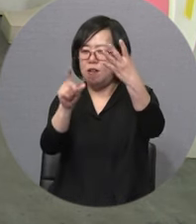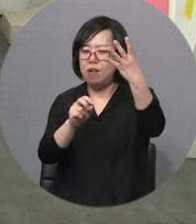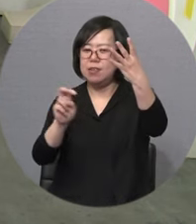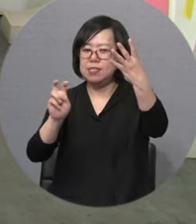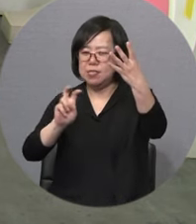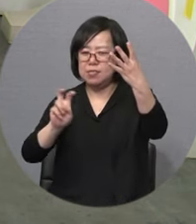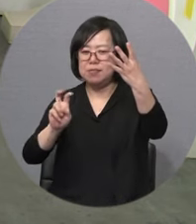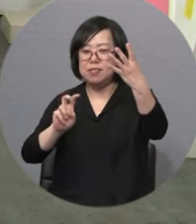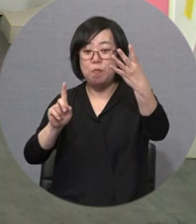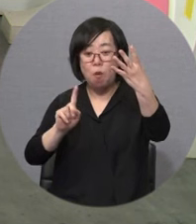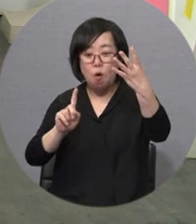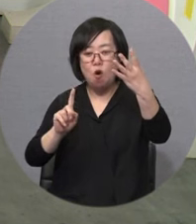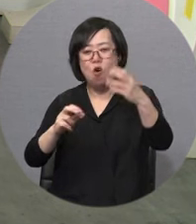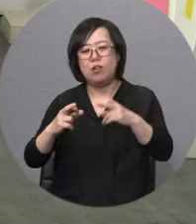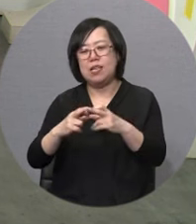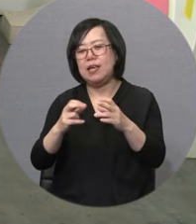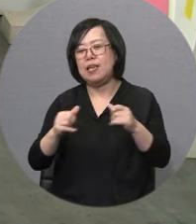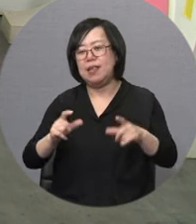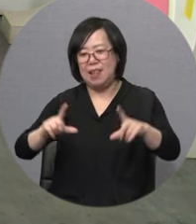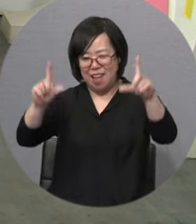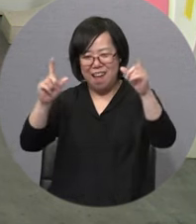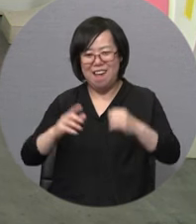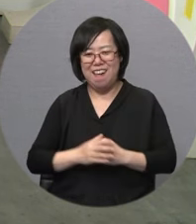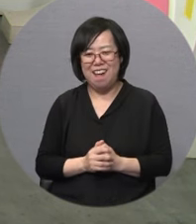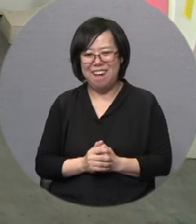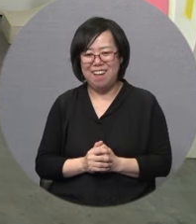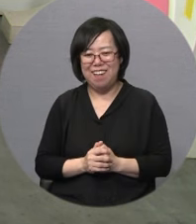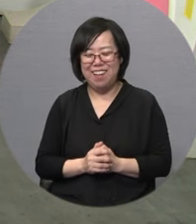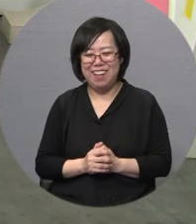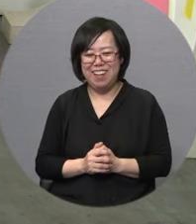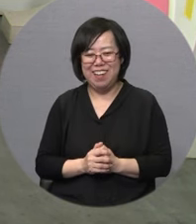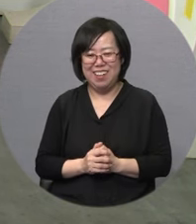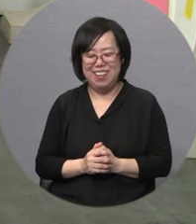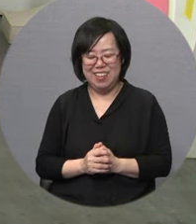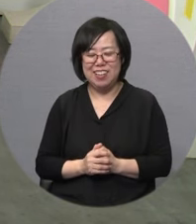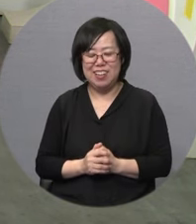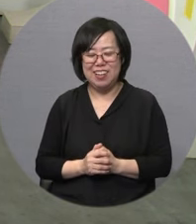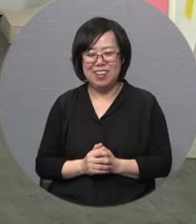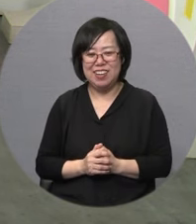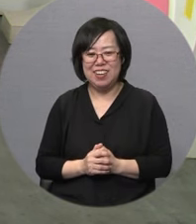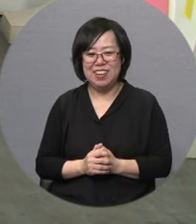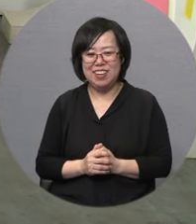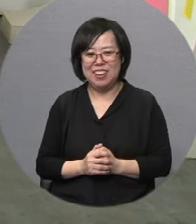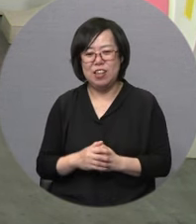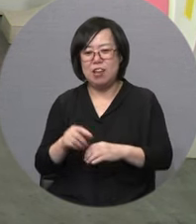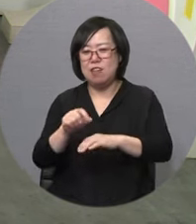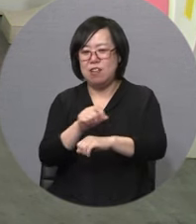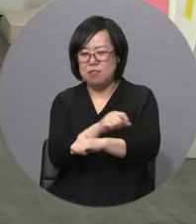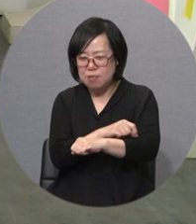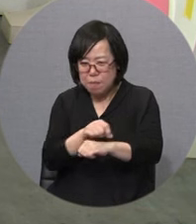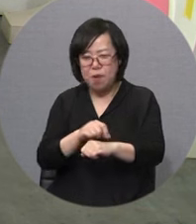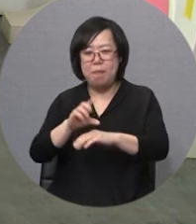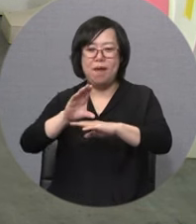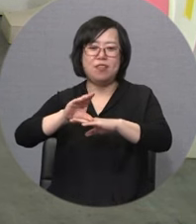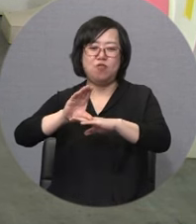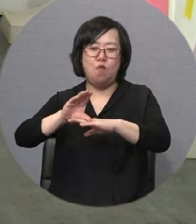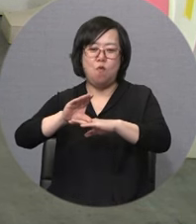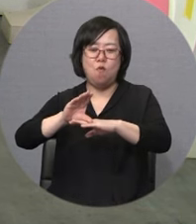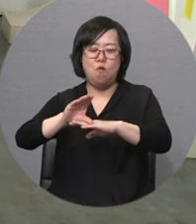이제 장애인의 날이잖아요. 네네. 그 44회 장애인 날 또 이렇게 특집 오늘 이렇게